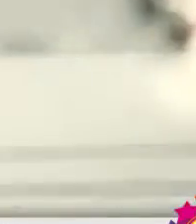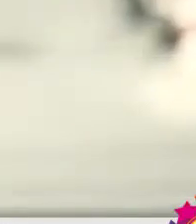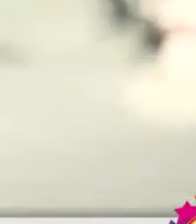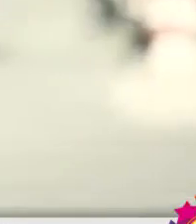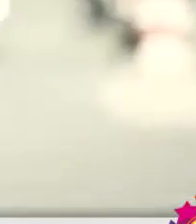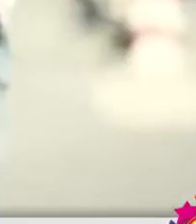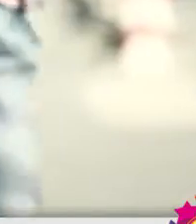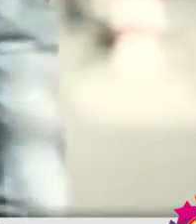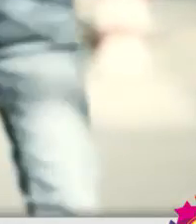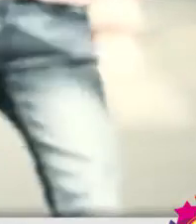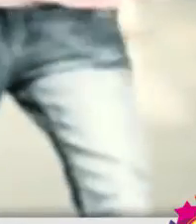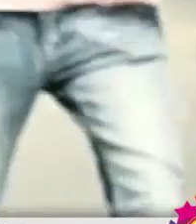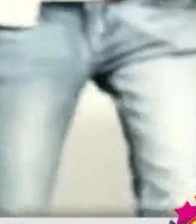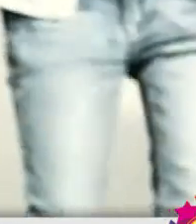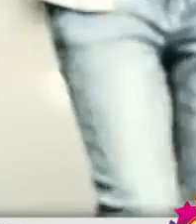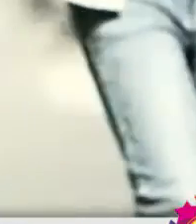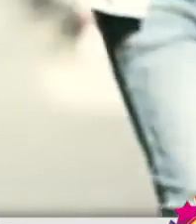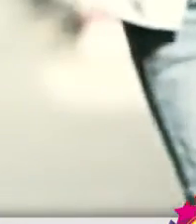이 사람을